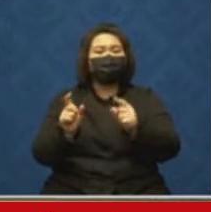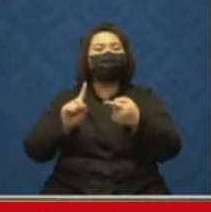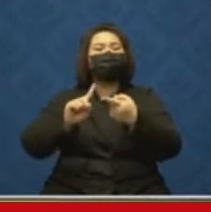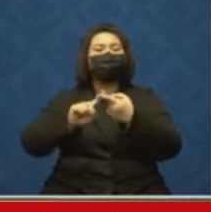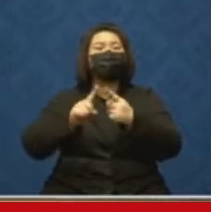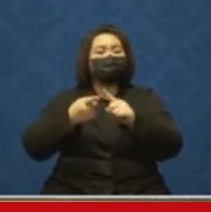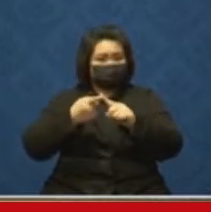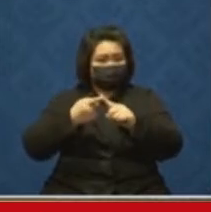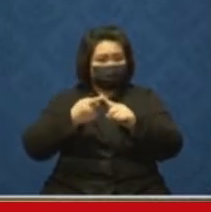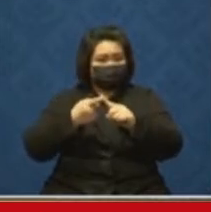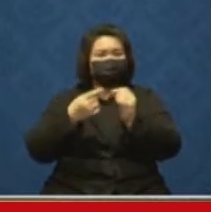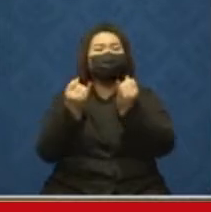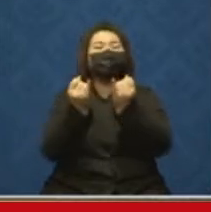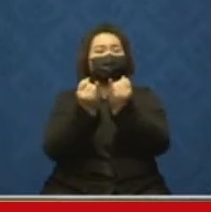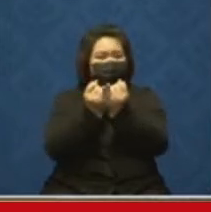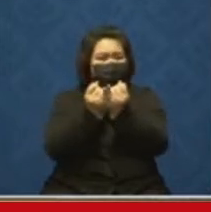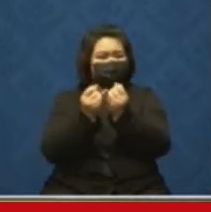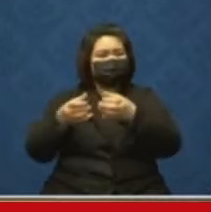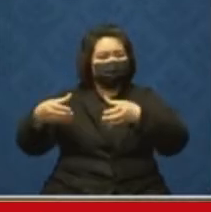คนสนิต พวกพร้ม